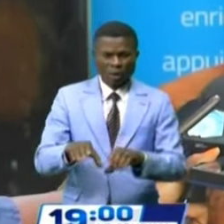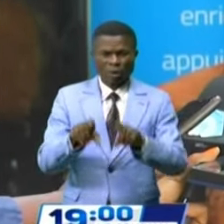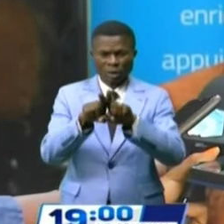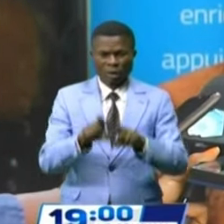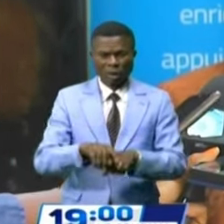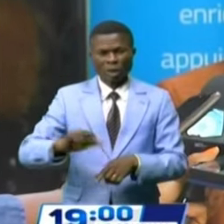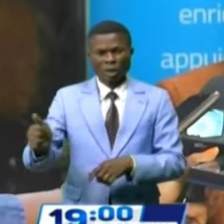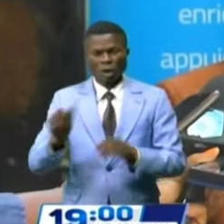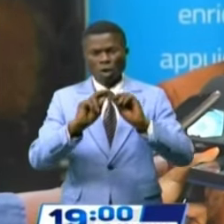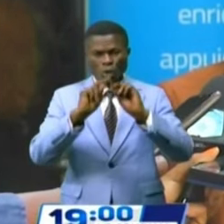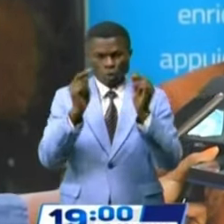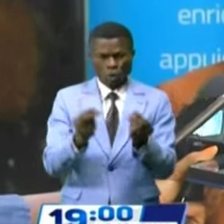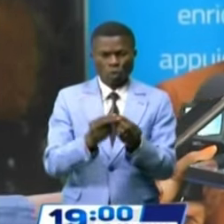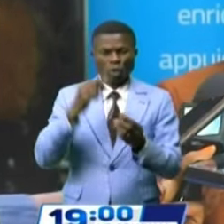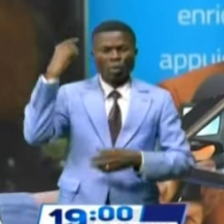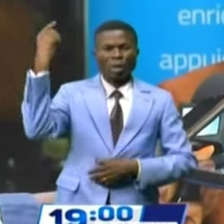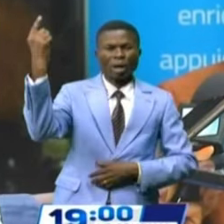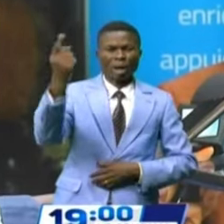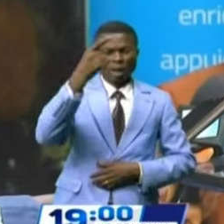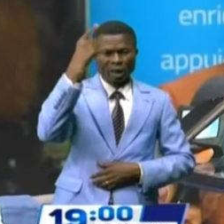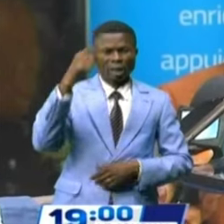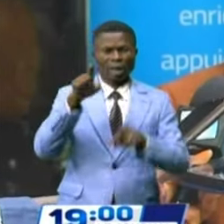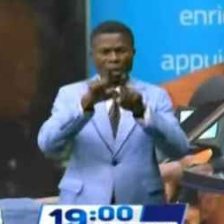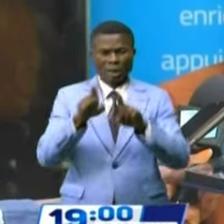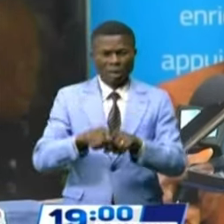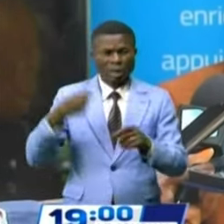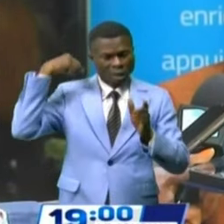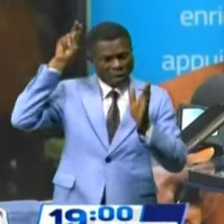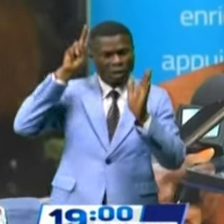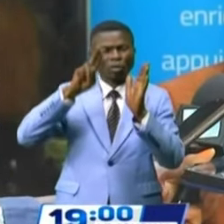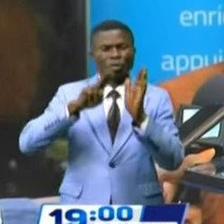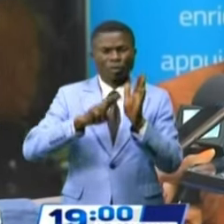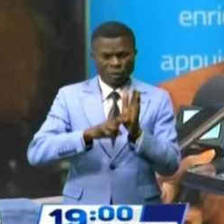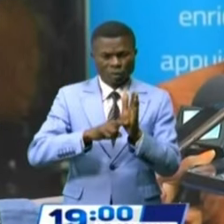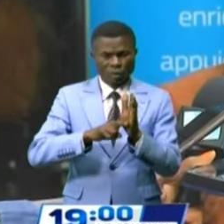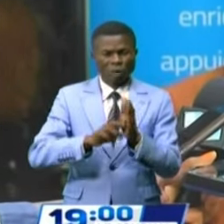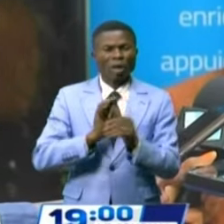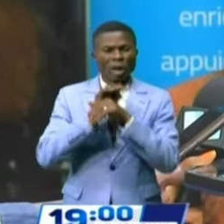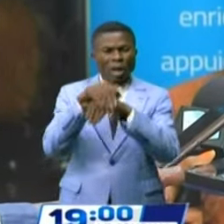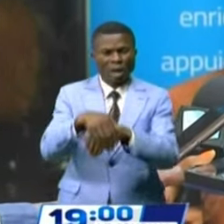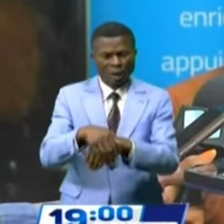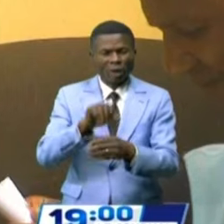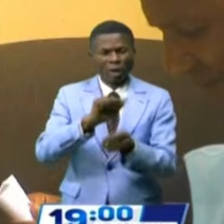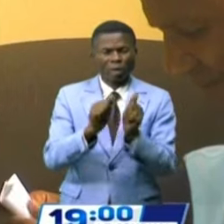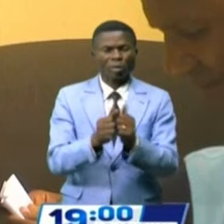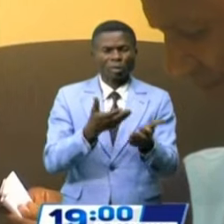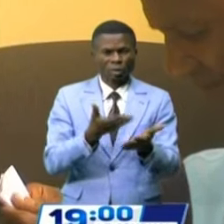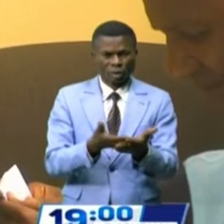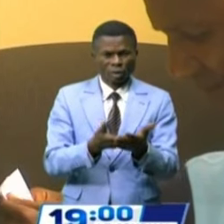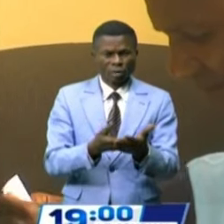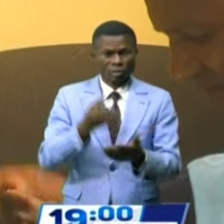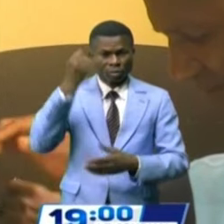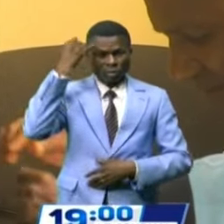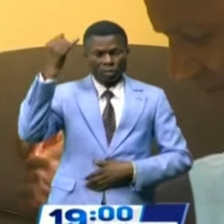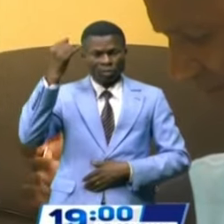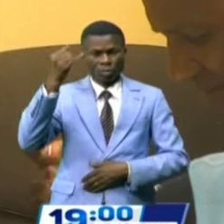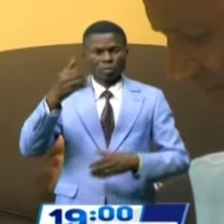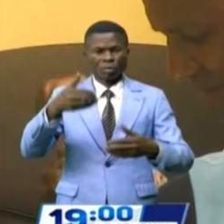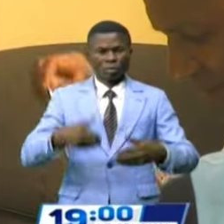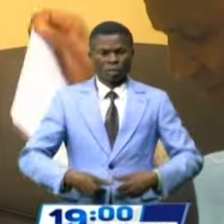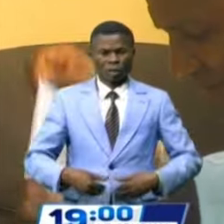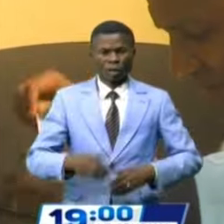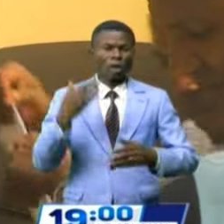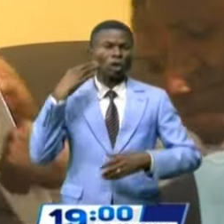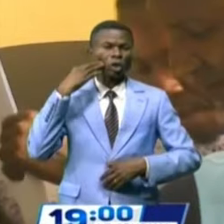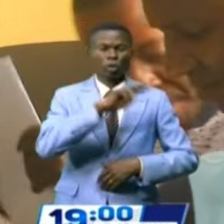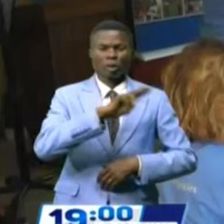que d'autres organisations humanitaires, mais aussi le gouvernement, à se placer par rapport à cette situation. Initié en juin